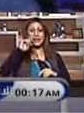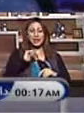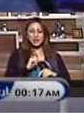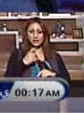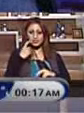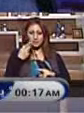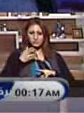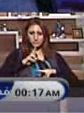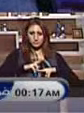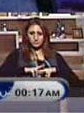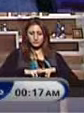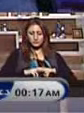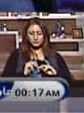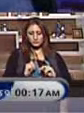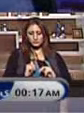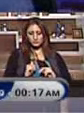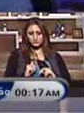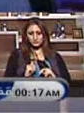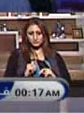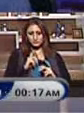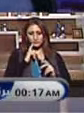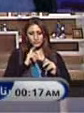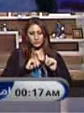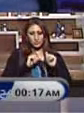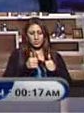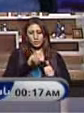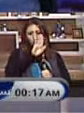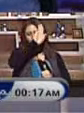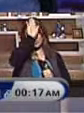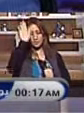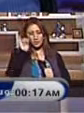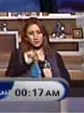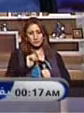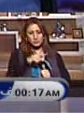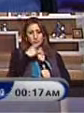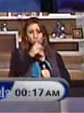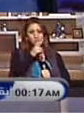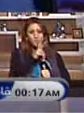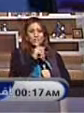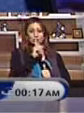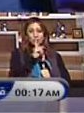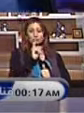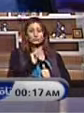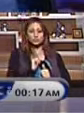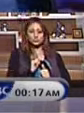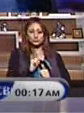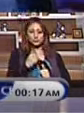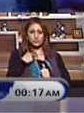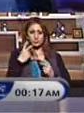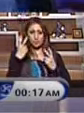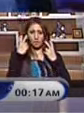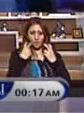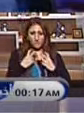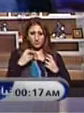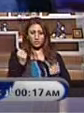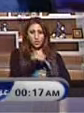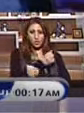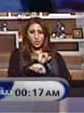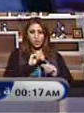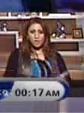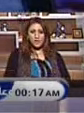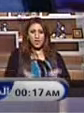عبد الرحمن بن عوف يا امه الله اطلت على امير المؤمنين قال اسكت يا ابن عوف والله لو اوقفتني الى يوم القيامه لوقفت